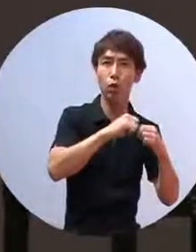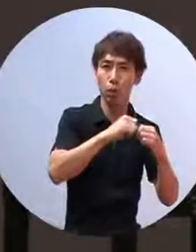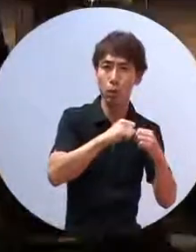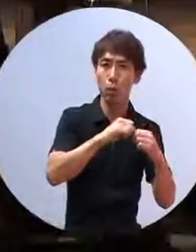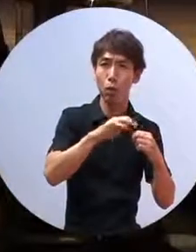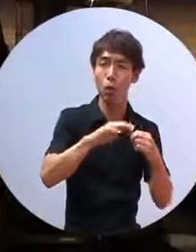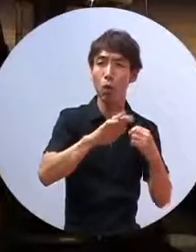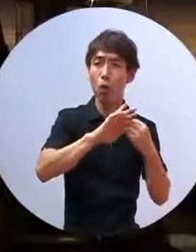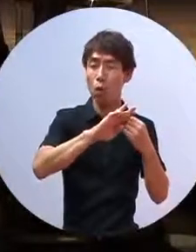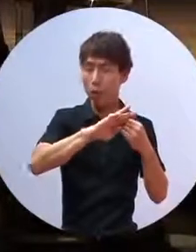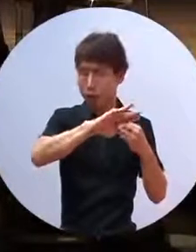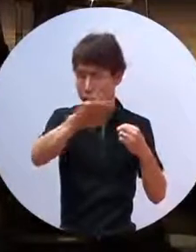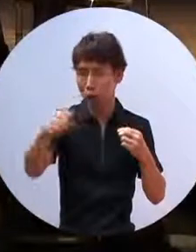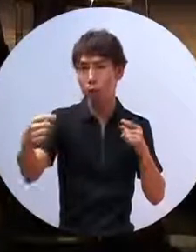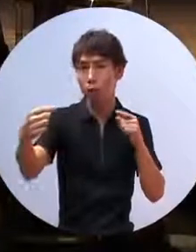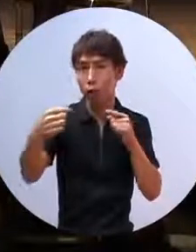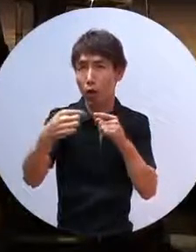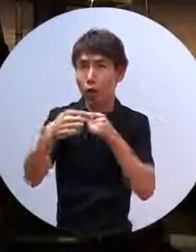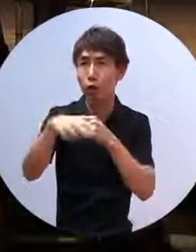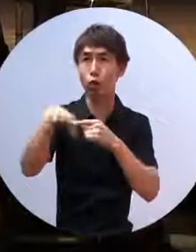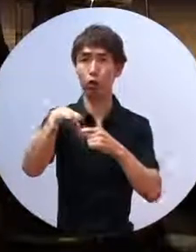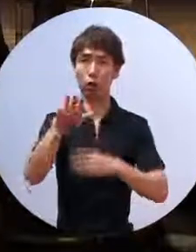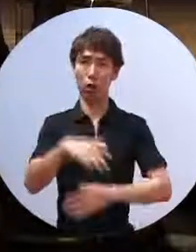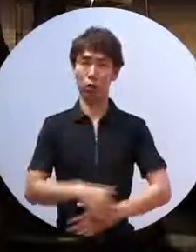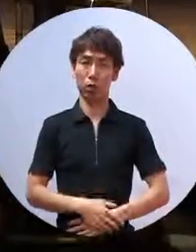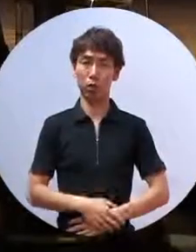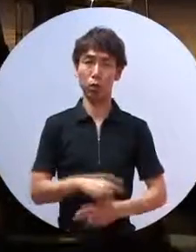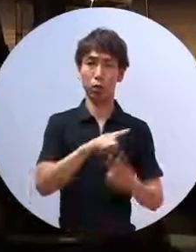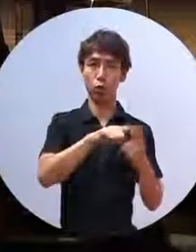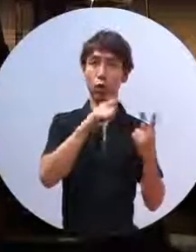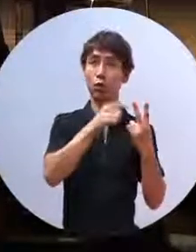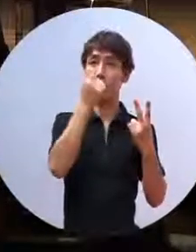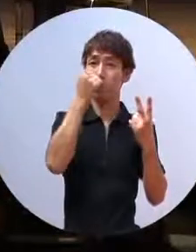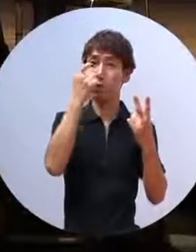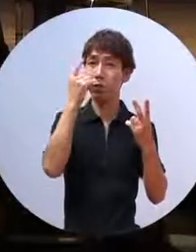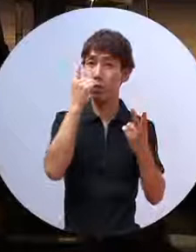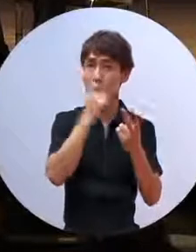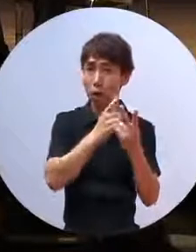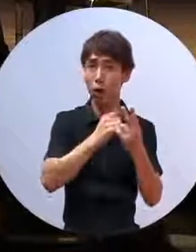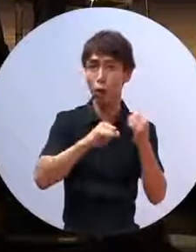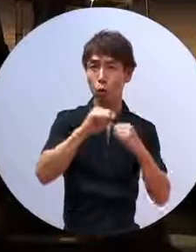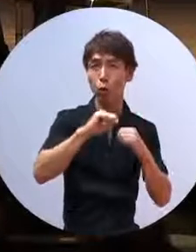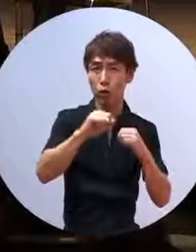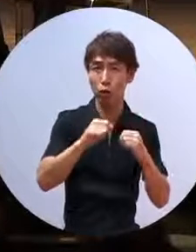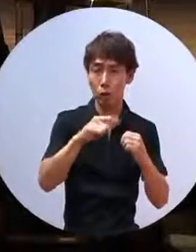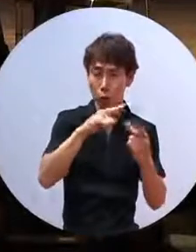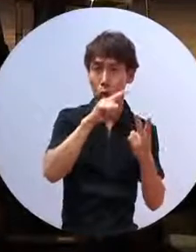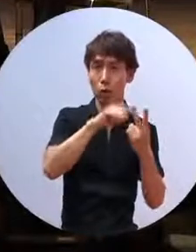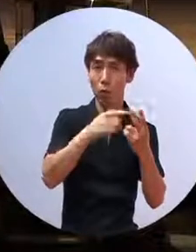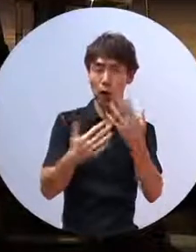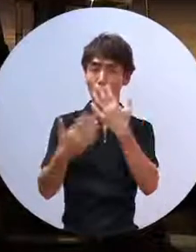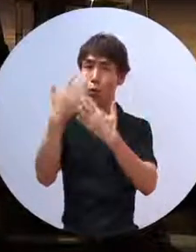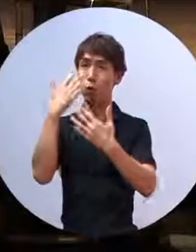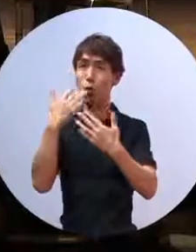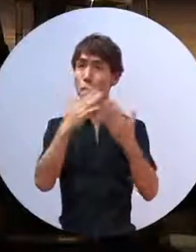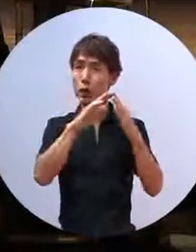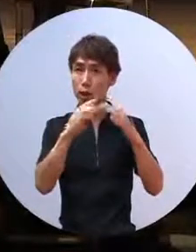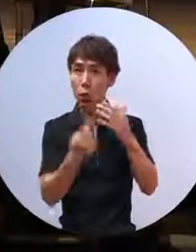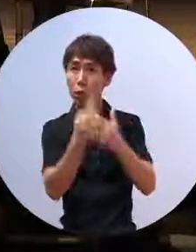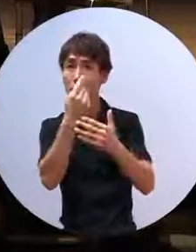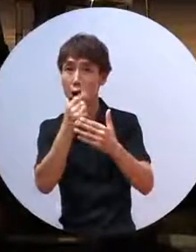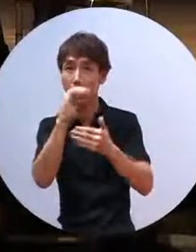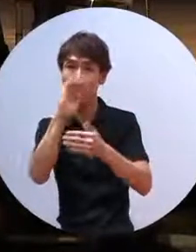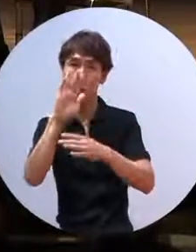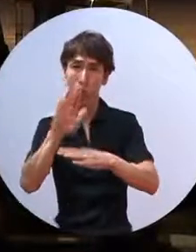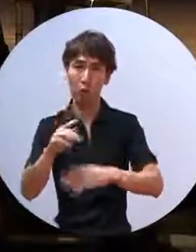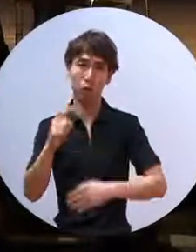あって、広島と長崎がいろんな話をだけがやってると、あれは過去の2つの町で起きた出来事だっ